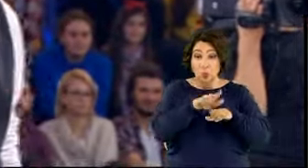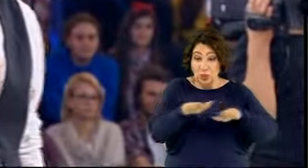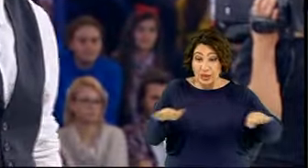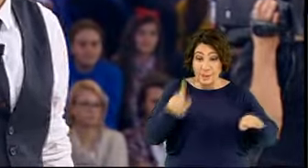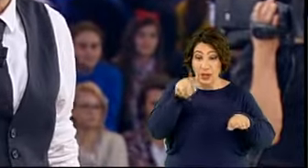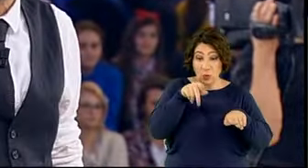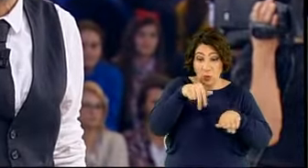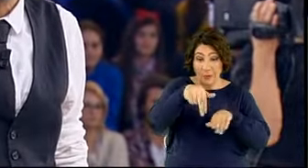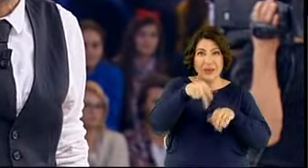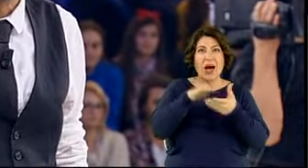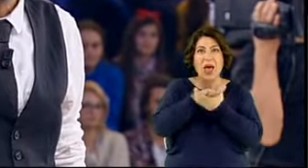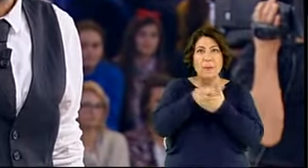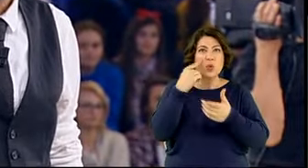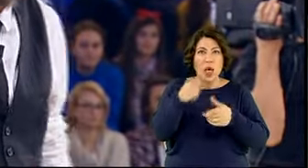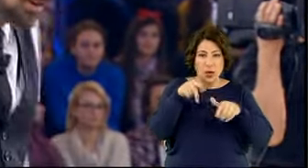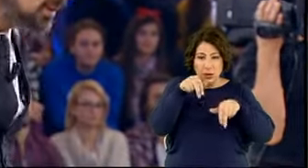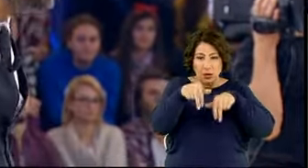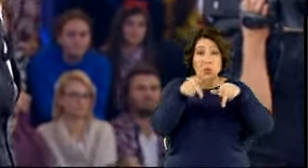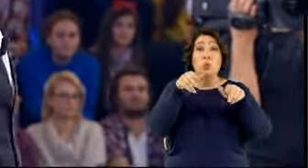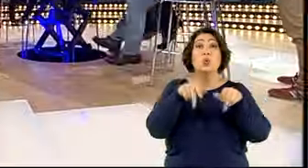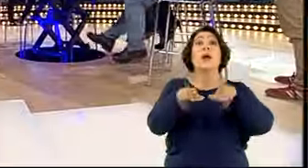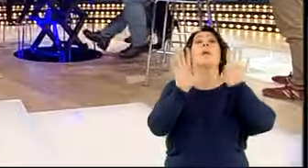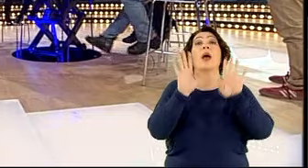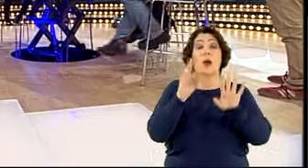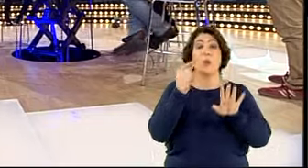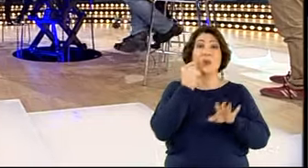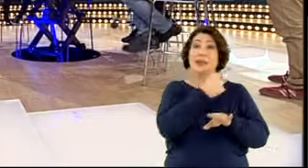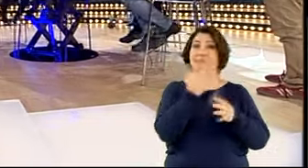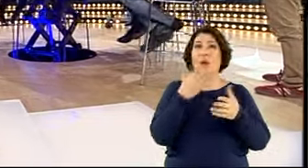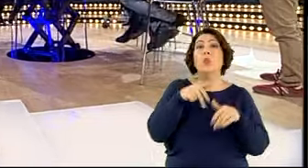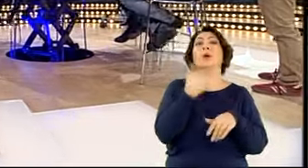bir kundurayla yürümek mümkün değil. Bülent Hanım o yüzden hareket etmiyor.